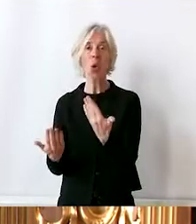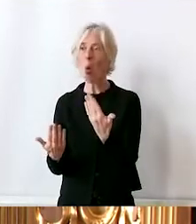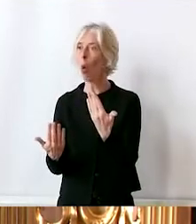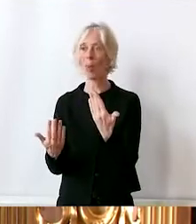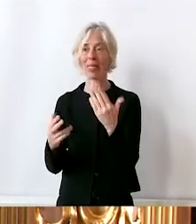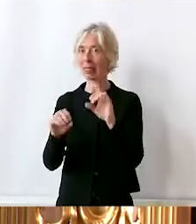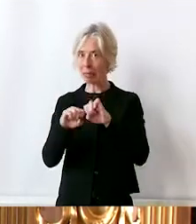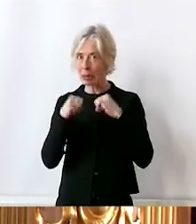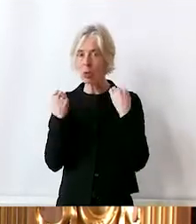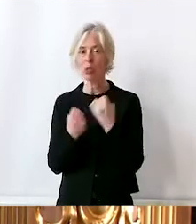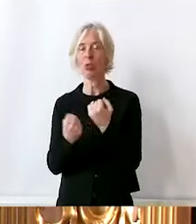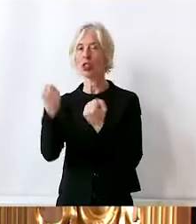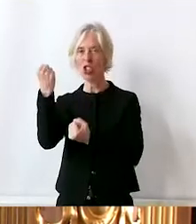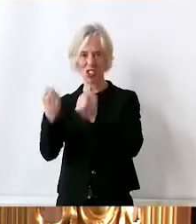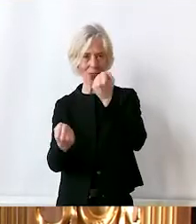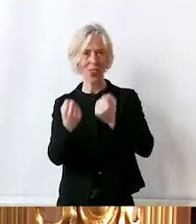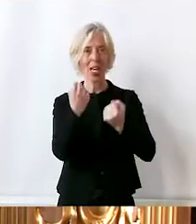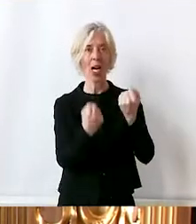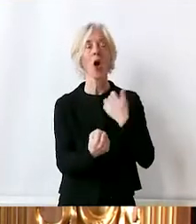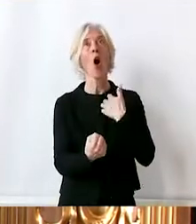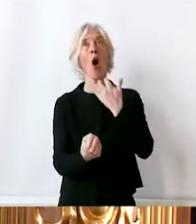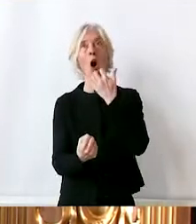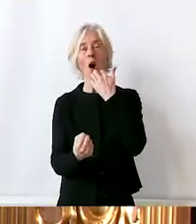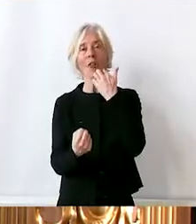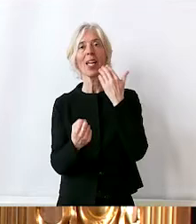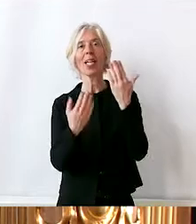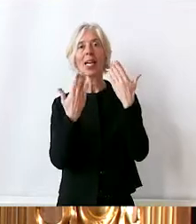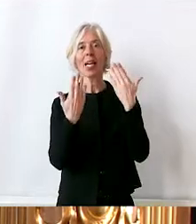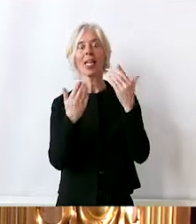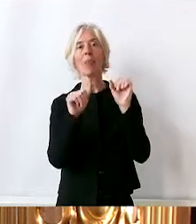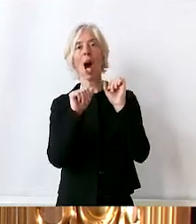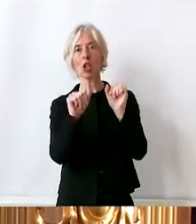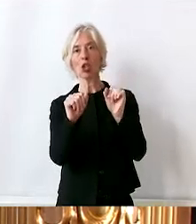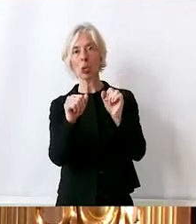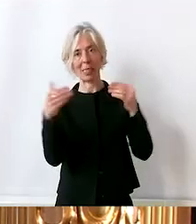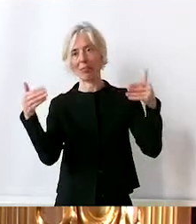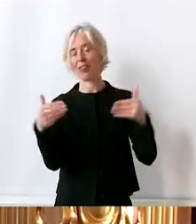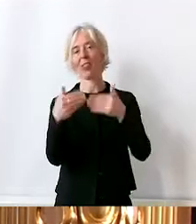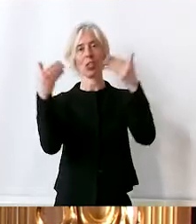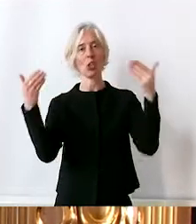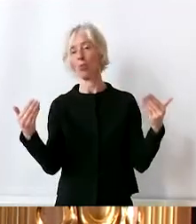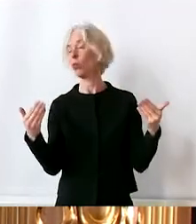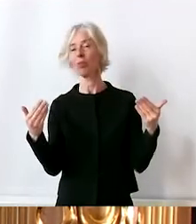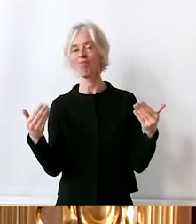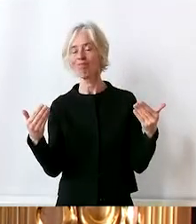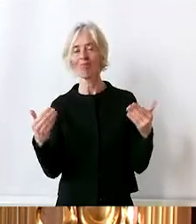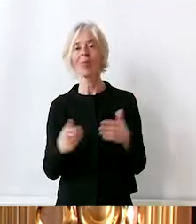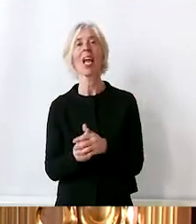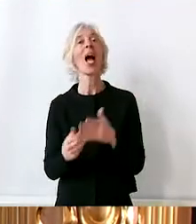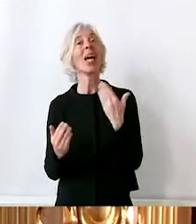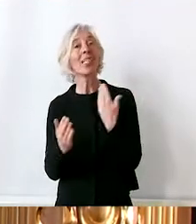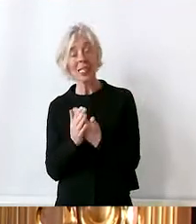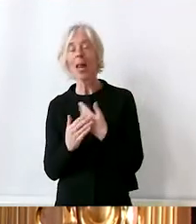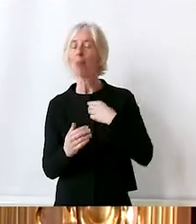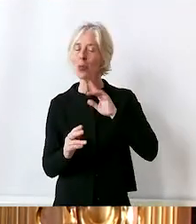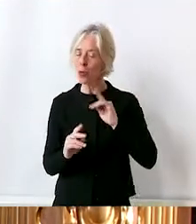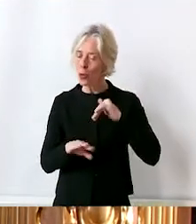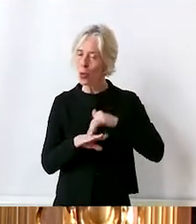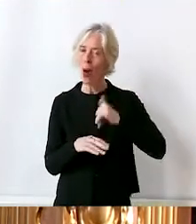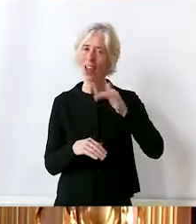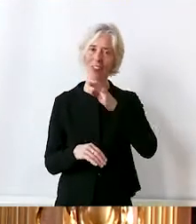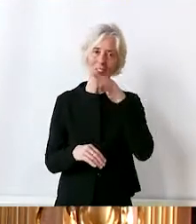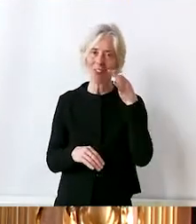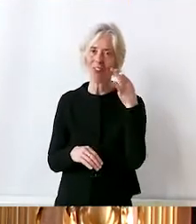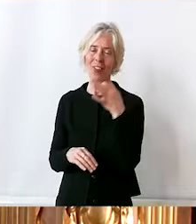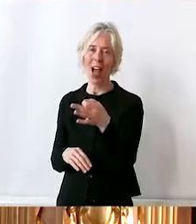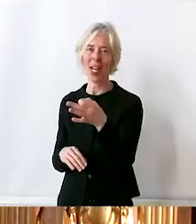zu sehr dagegen laufen. Und deshalb natürlich auch die Frage an Sie, wie können die Roboter,